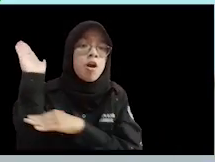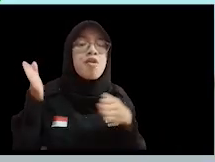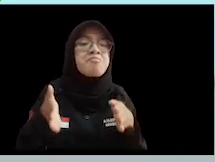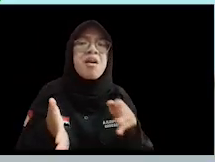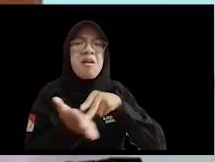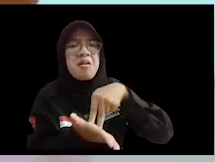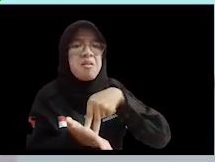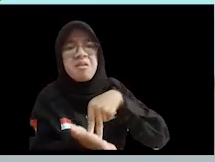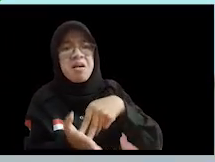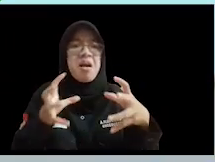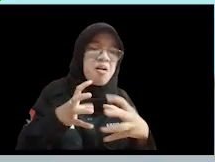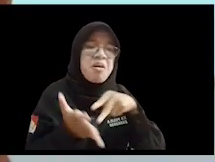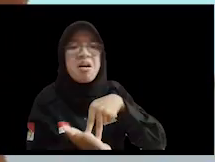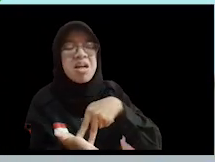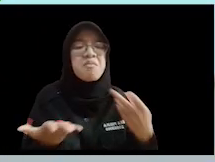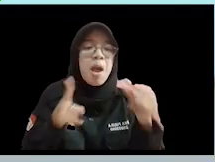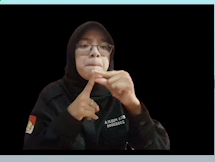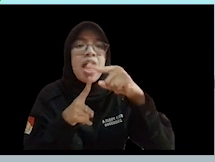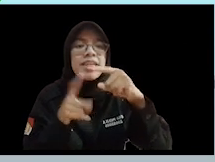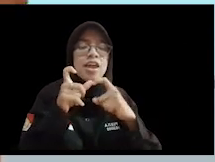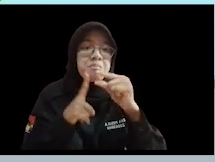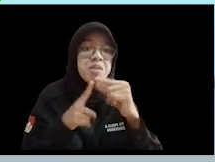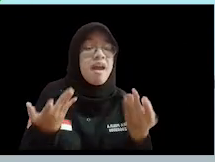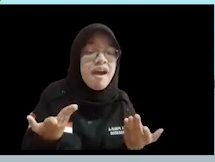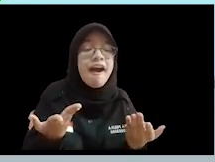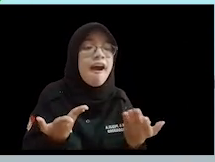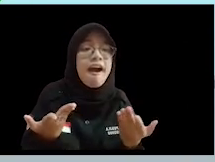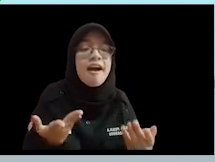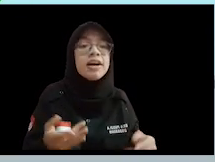Alur layanan kelompok rentan dalam menerima layanan di PTSP.